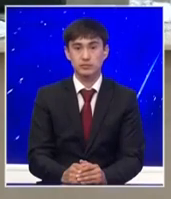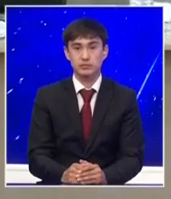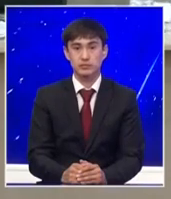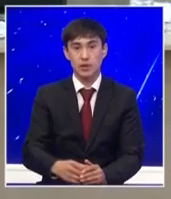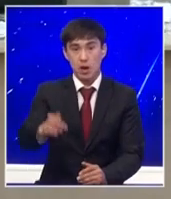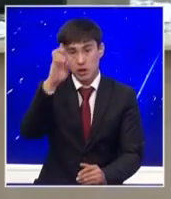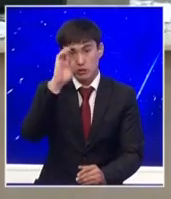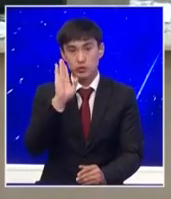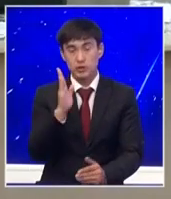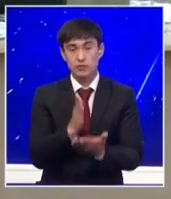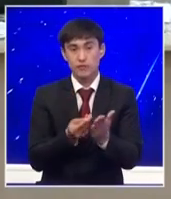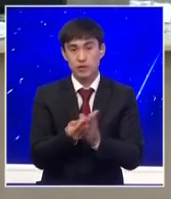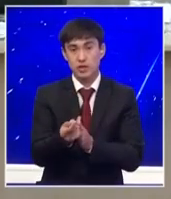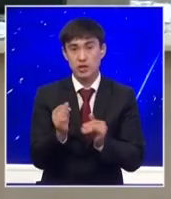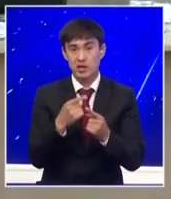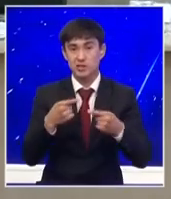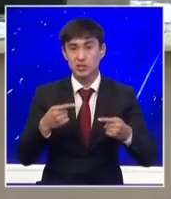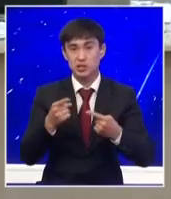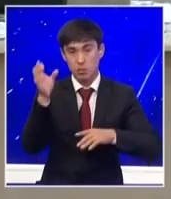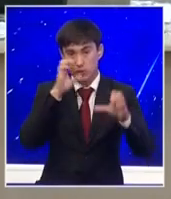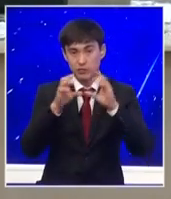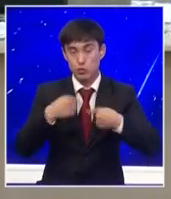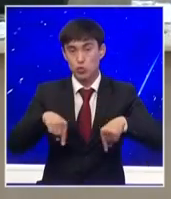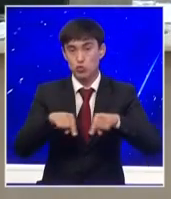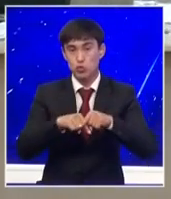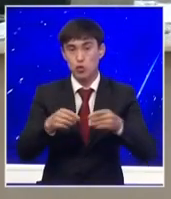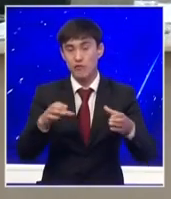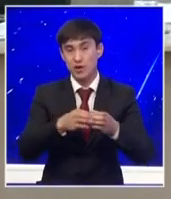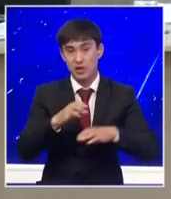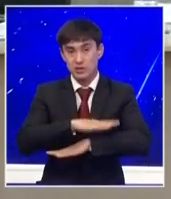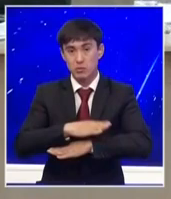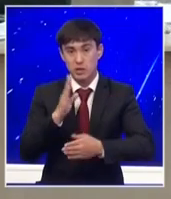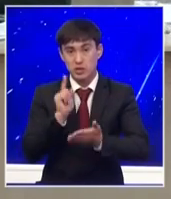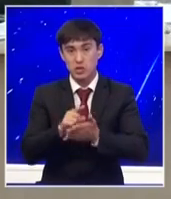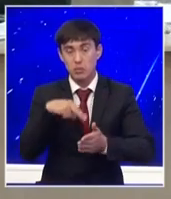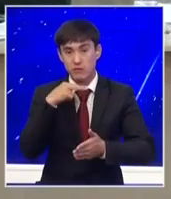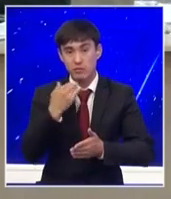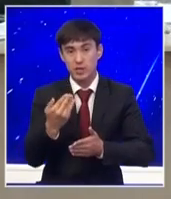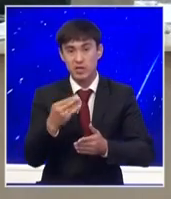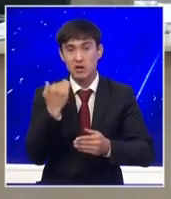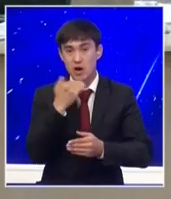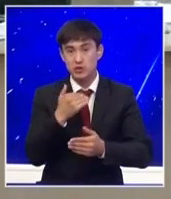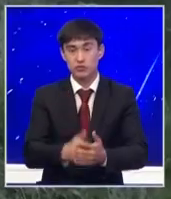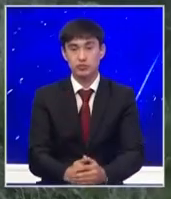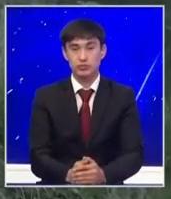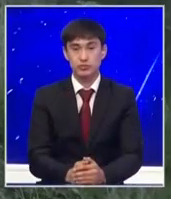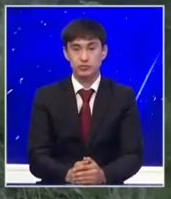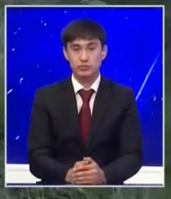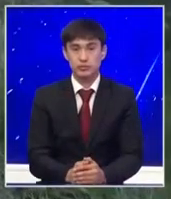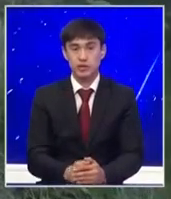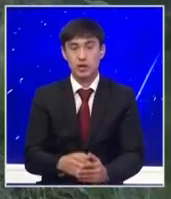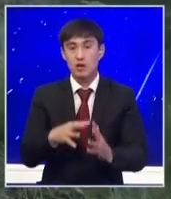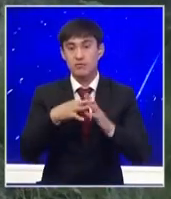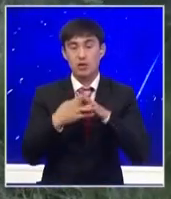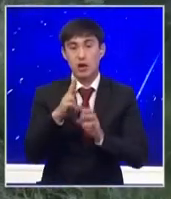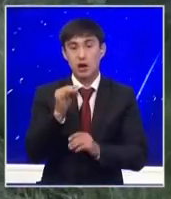государство выделяет средства для различных образовательных кружков и классов но мы должны обращать внимание к качеству силе